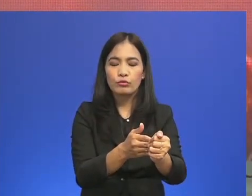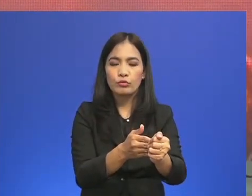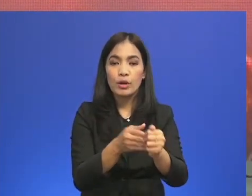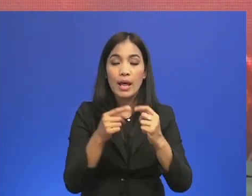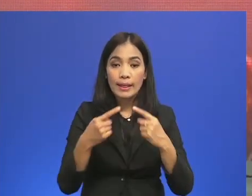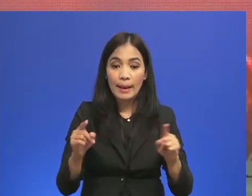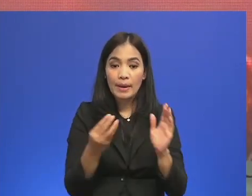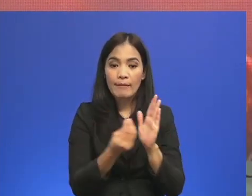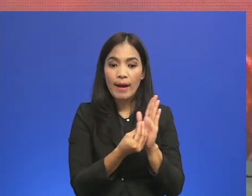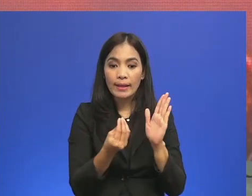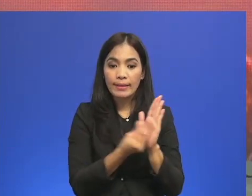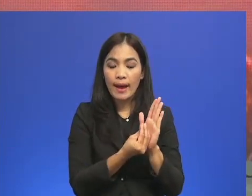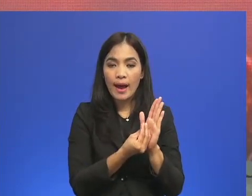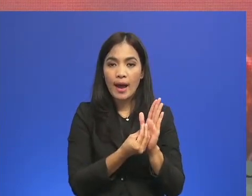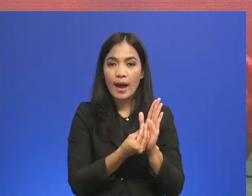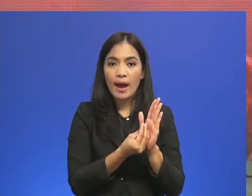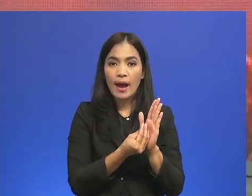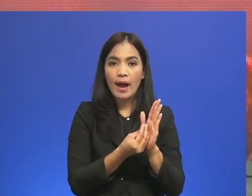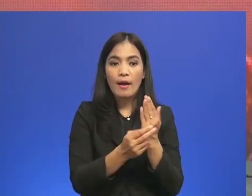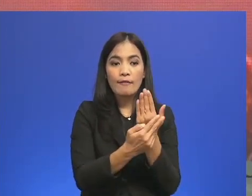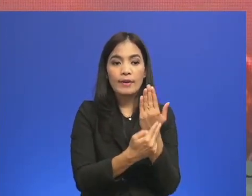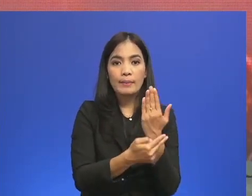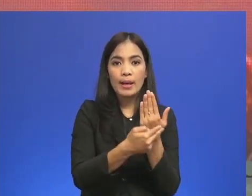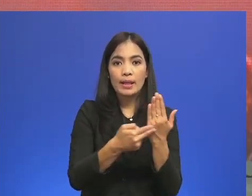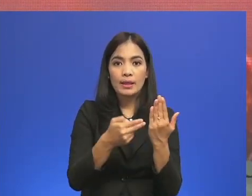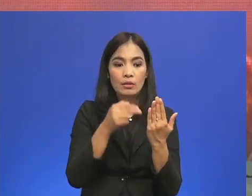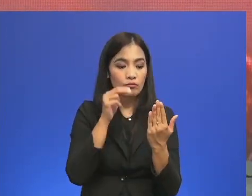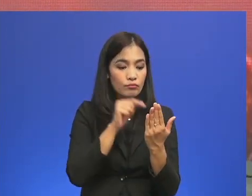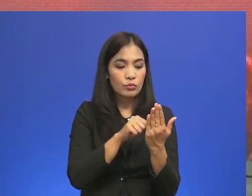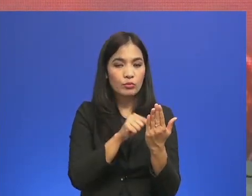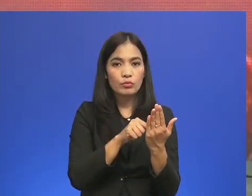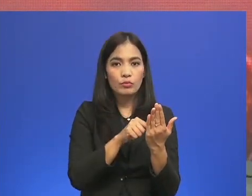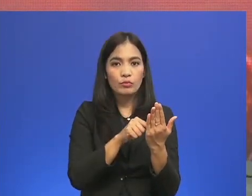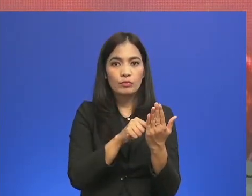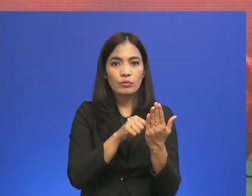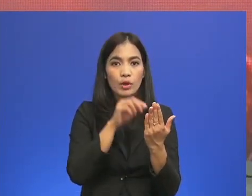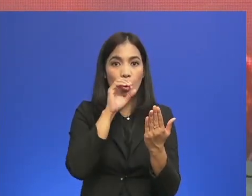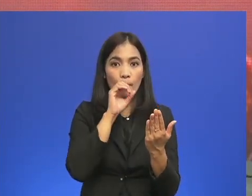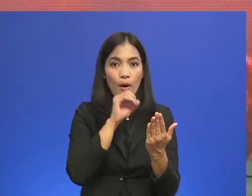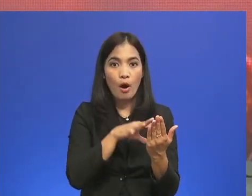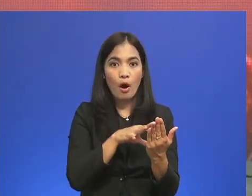Tetapi faktanya seperti firman Tuhan katakan,